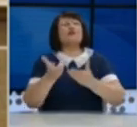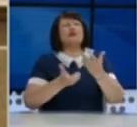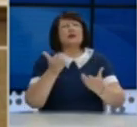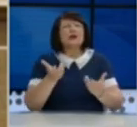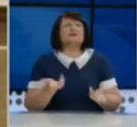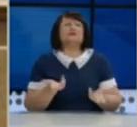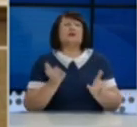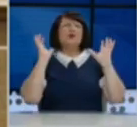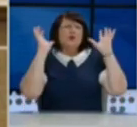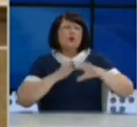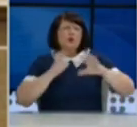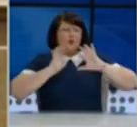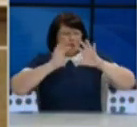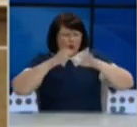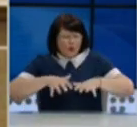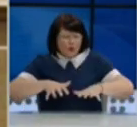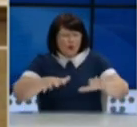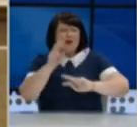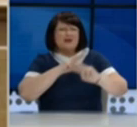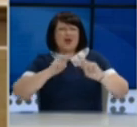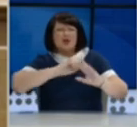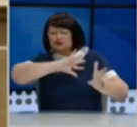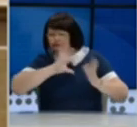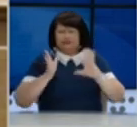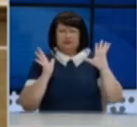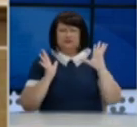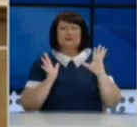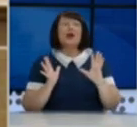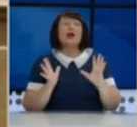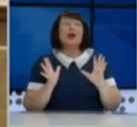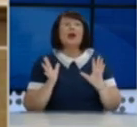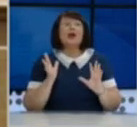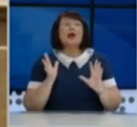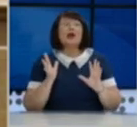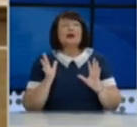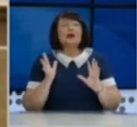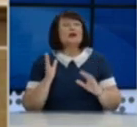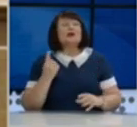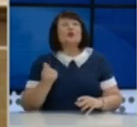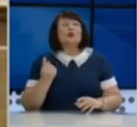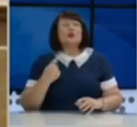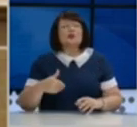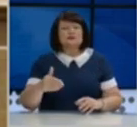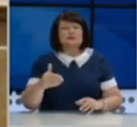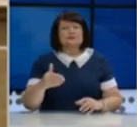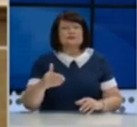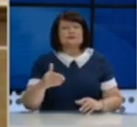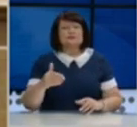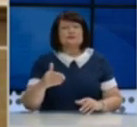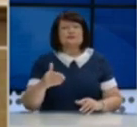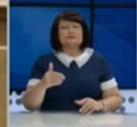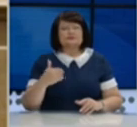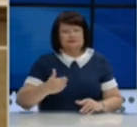στις πλημμύρες, σε ακραία καιρικά φαινόμενα, βρίσκονται συχνά, όχι πάντα, αλλά συχνά, ένα βήμα